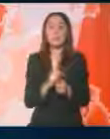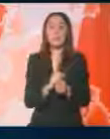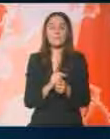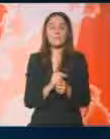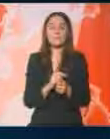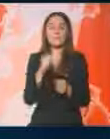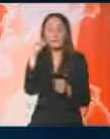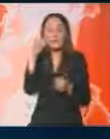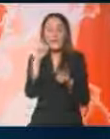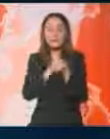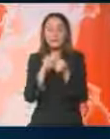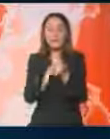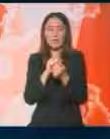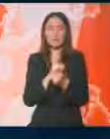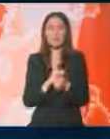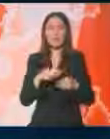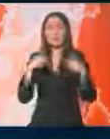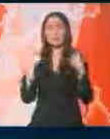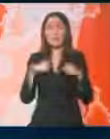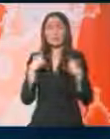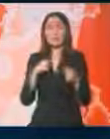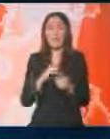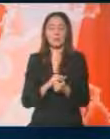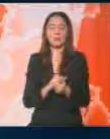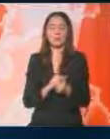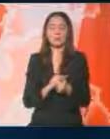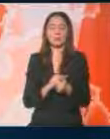papirić. Papirko. Metalko,